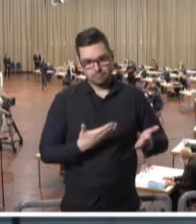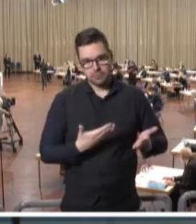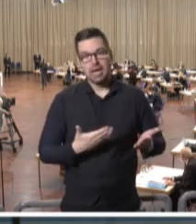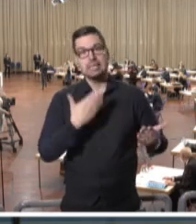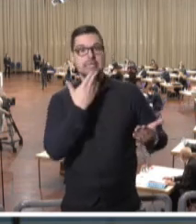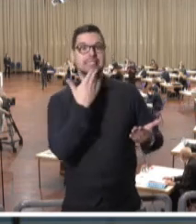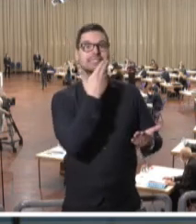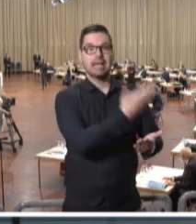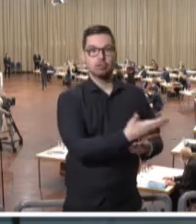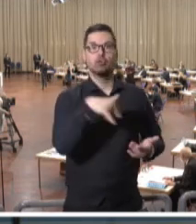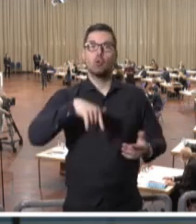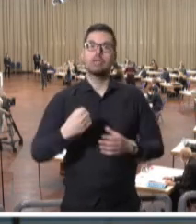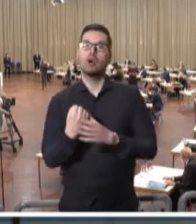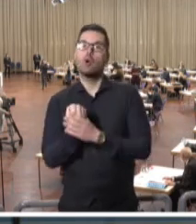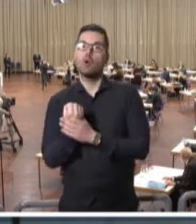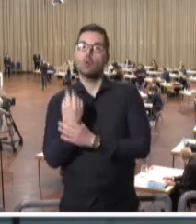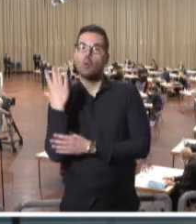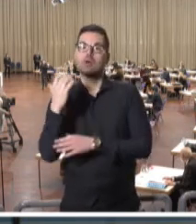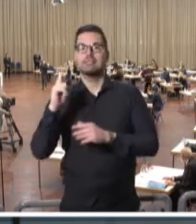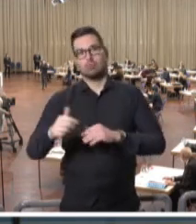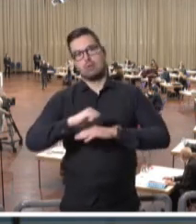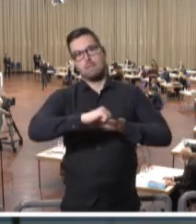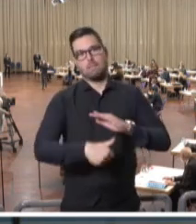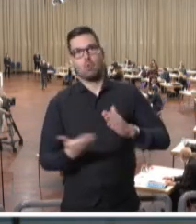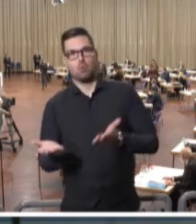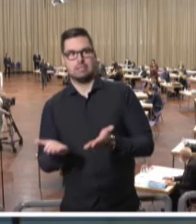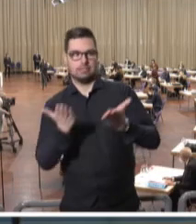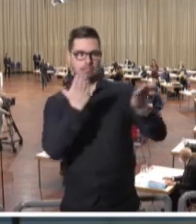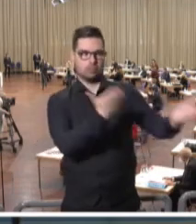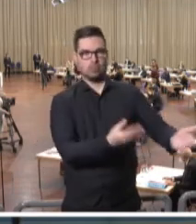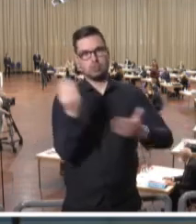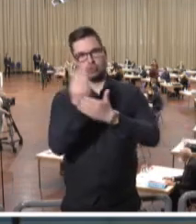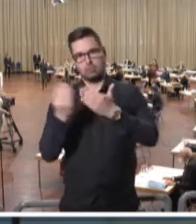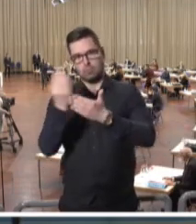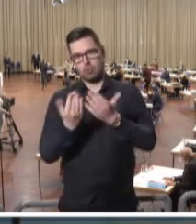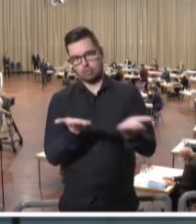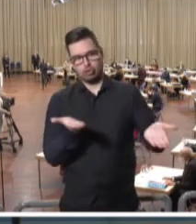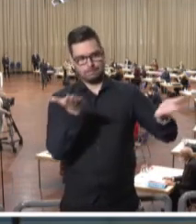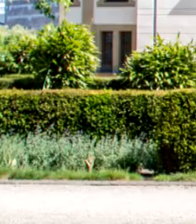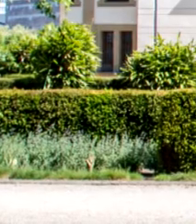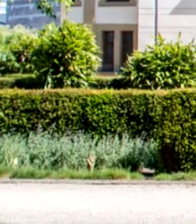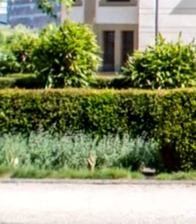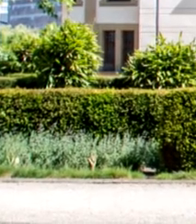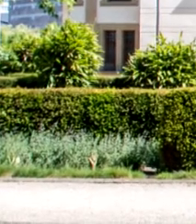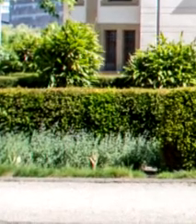für dein Engagement heute Brot und Rosen symbolisch überreiche. Herzlichen Dank für die Aufmerksamkeit. Applaus